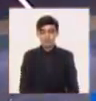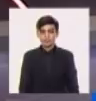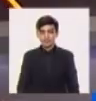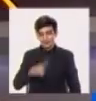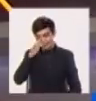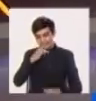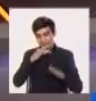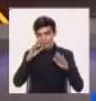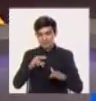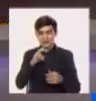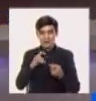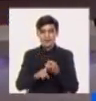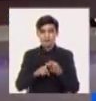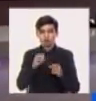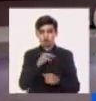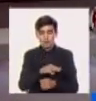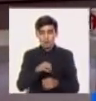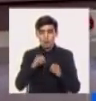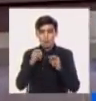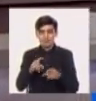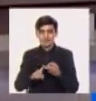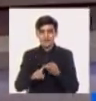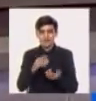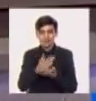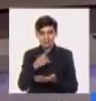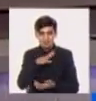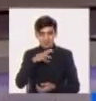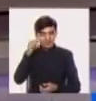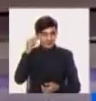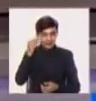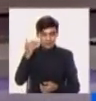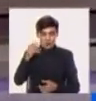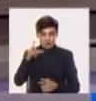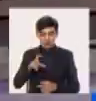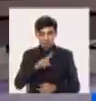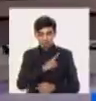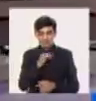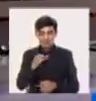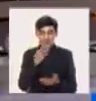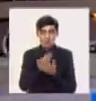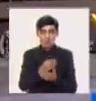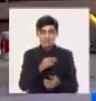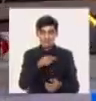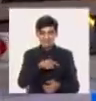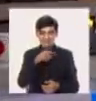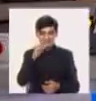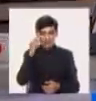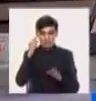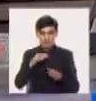Қазақстанда коронавирустан да қауіпті індет пайда болды. Қытай елшілігі Қазақстандағы өз азаматтарына осында ескерту жасады.